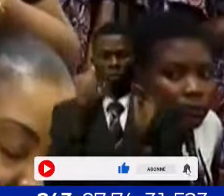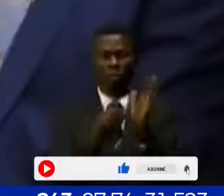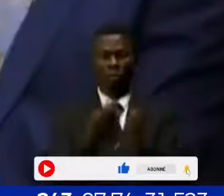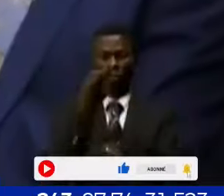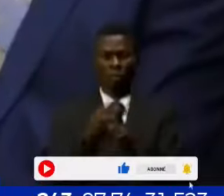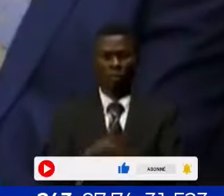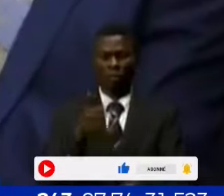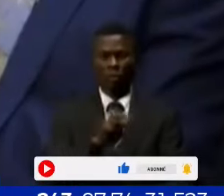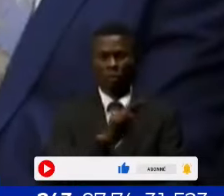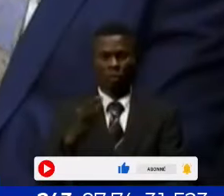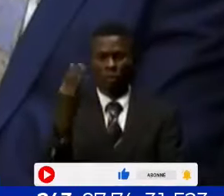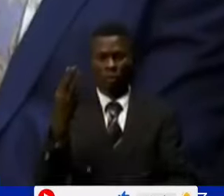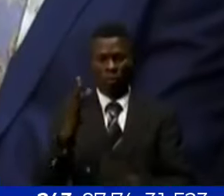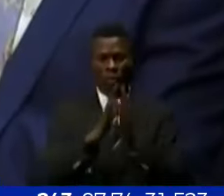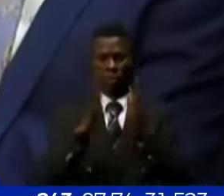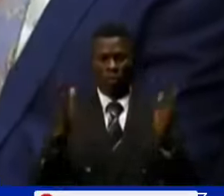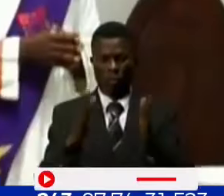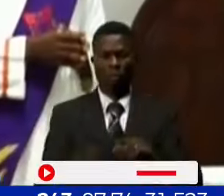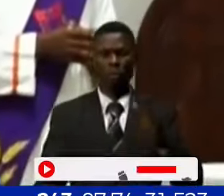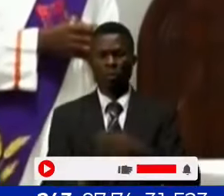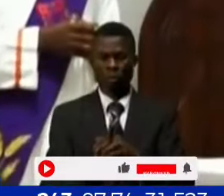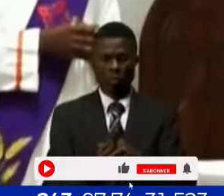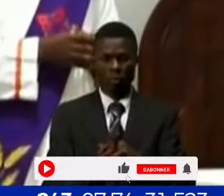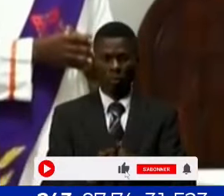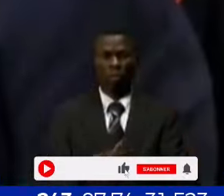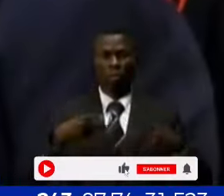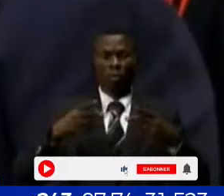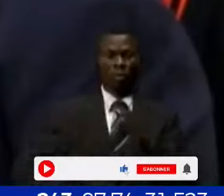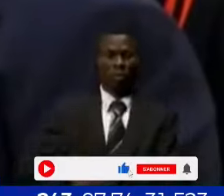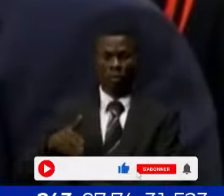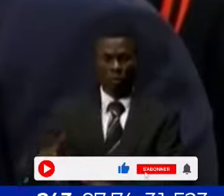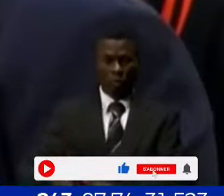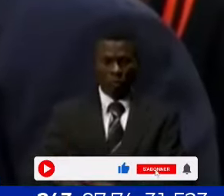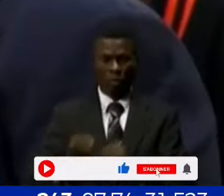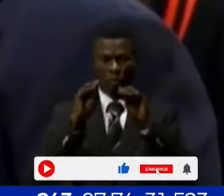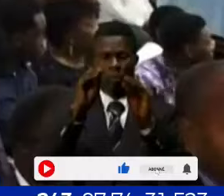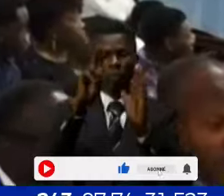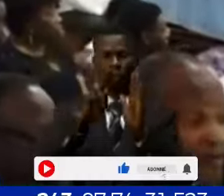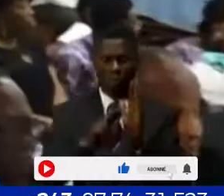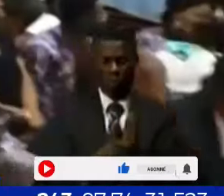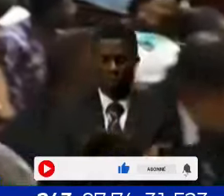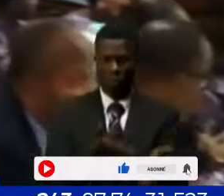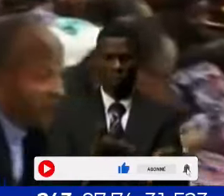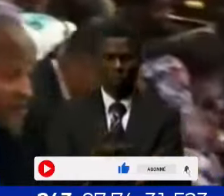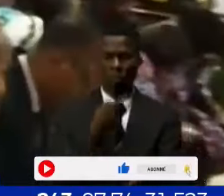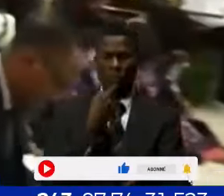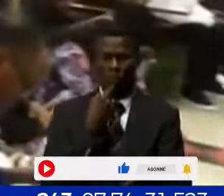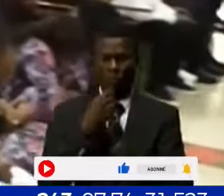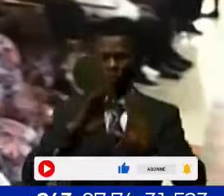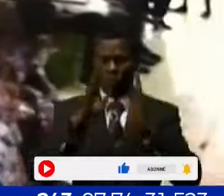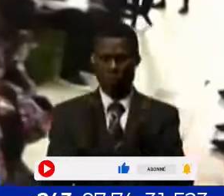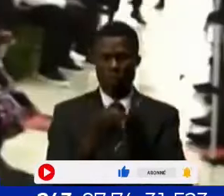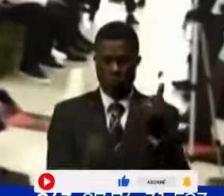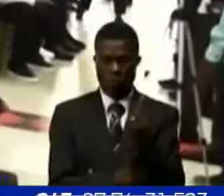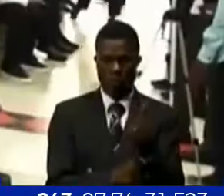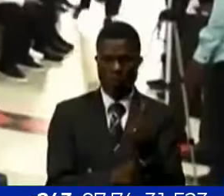2024 une homélie de circonstances édite par l'orateur du jour, deux enseignements qui serviront de leçon à l'assistance